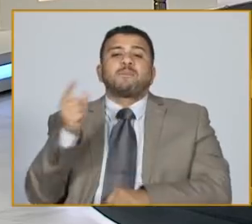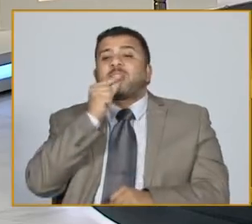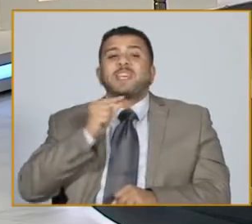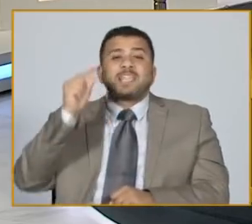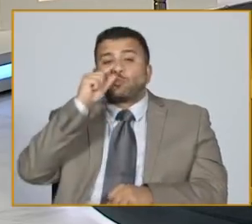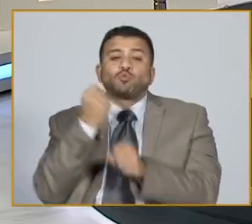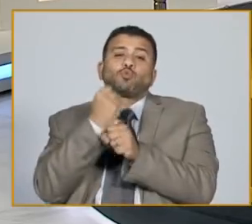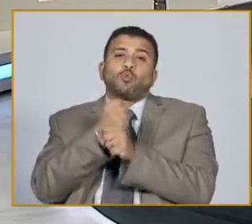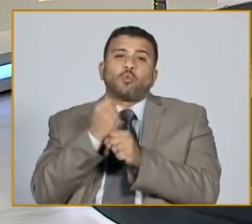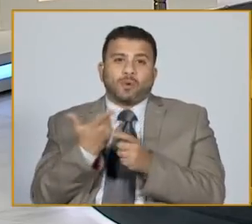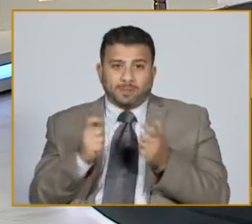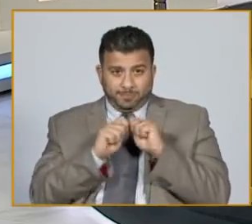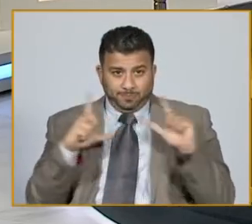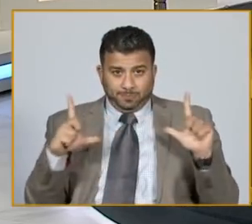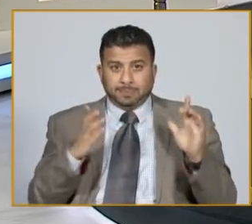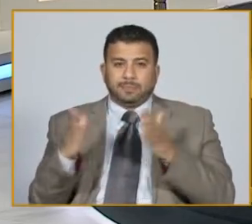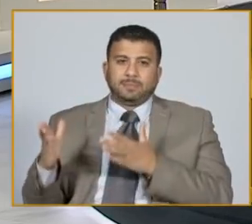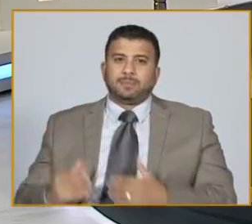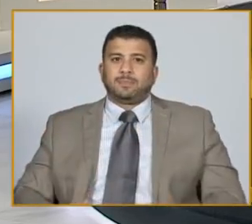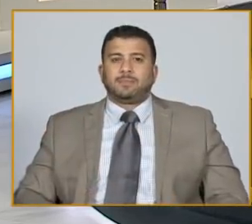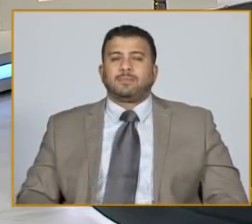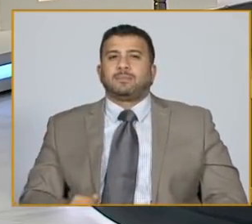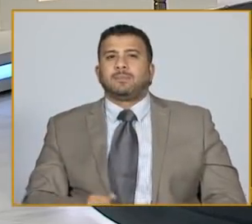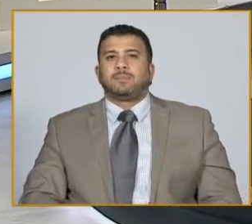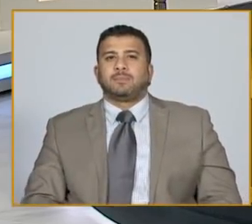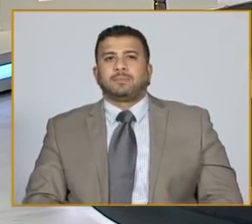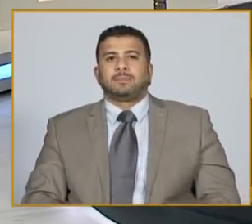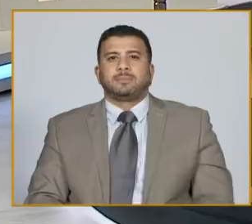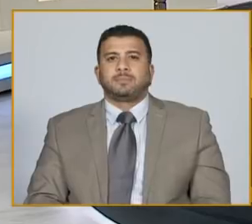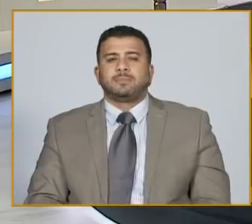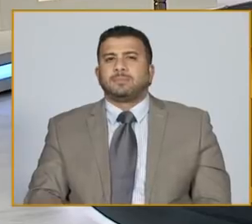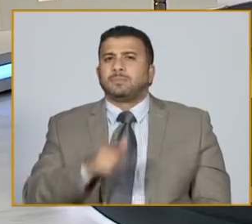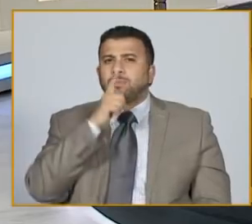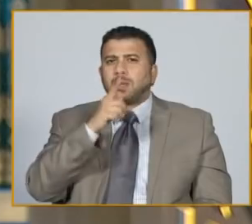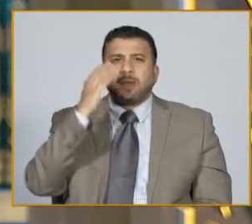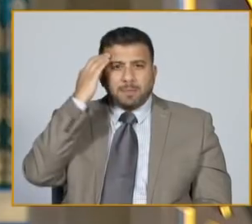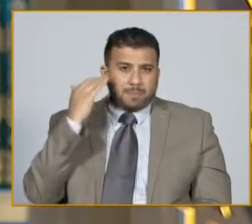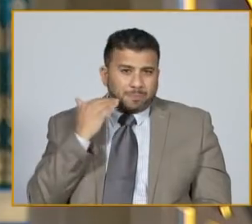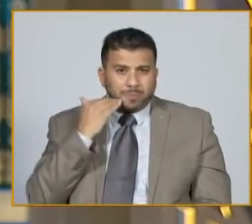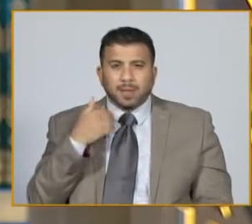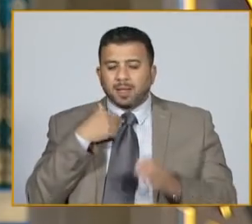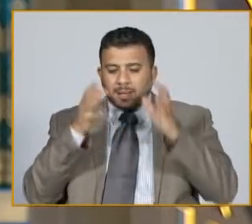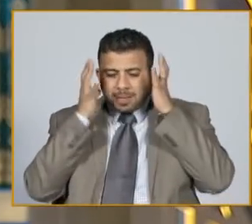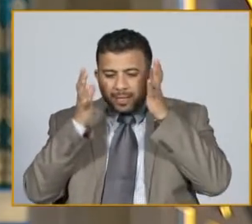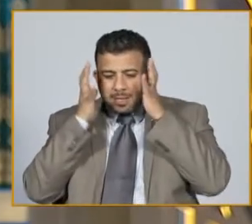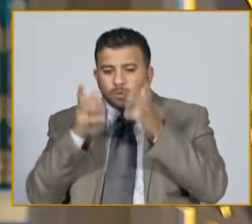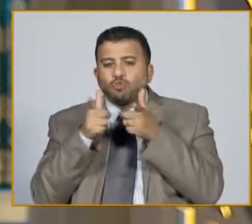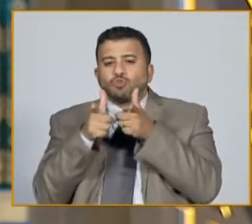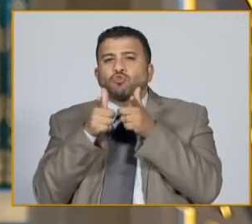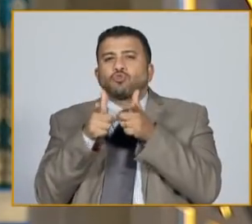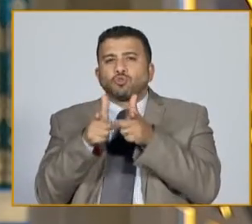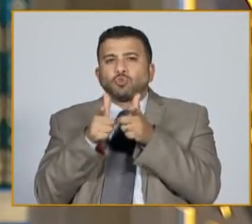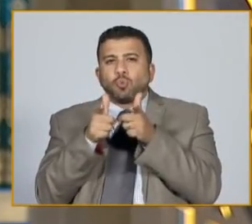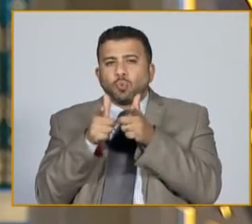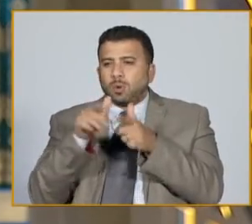فاطمة من السعودية تسأل تقول بأن مصابة في الصرع، تقول أحيانا لما أصلي الظهر يغمى علي، تقول ممكن أنتظر زوجي بعد ما يرجع